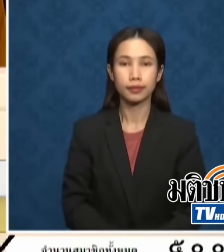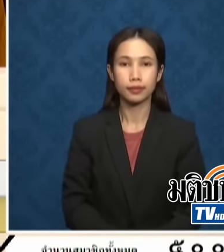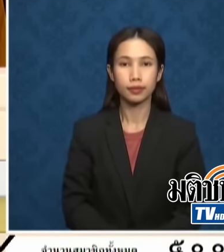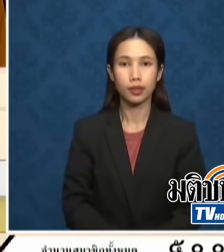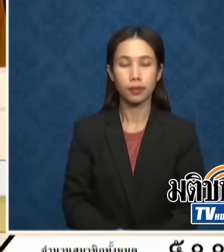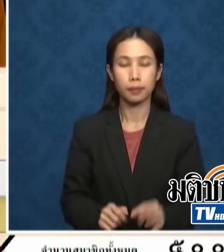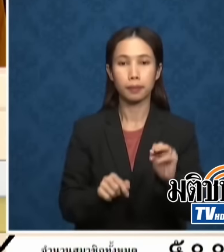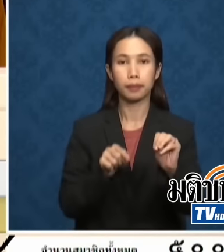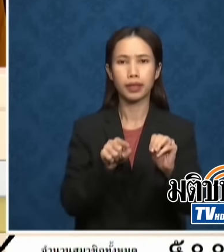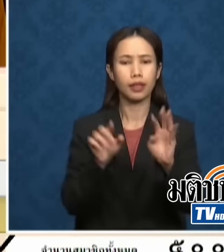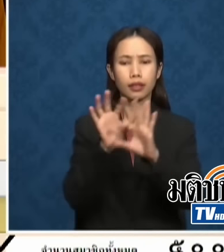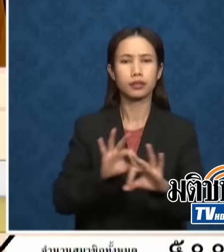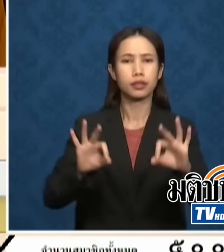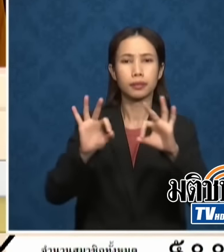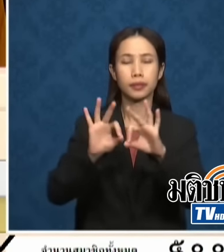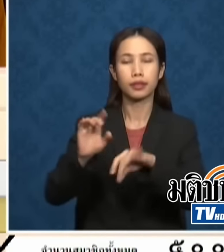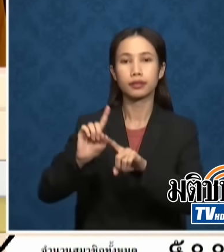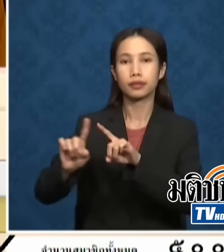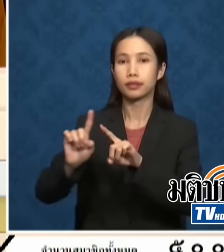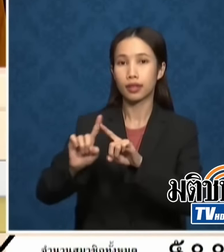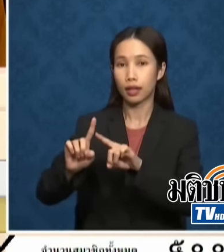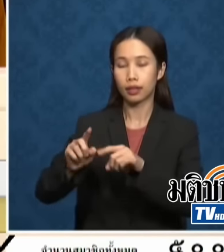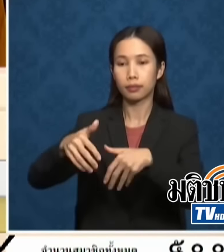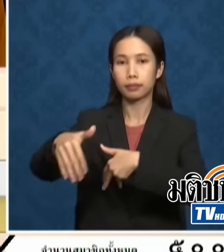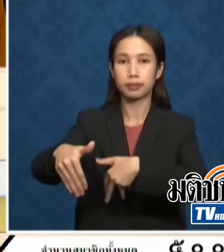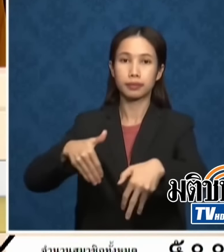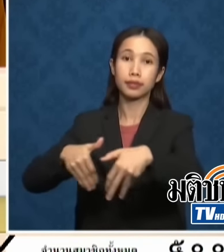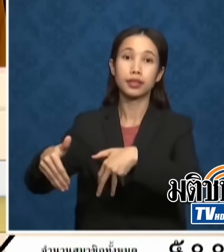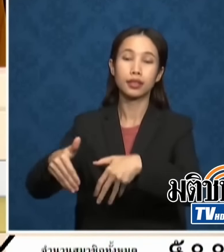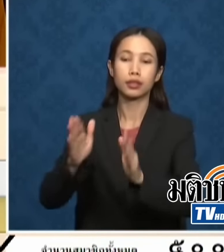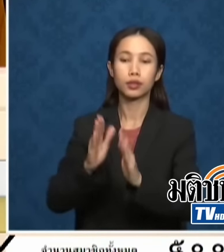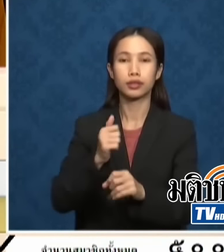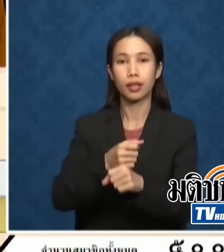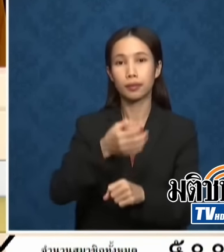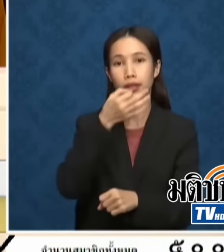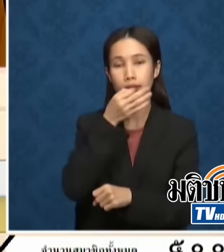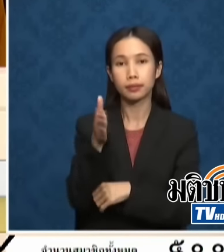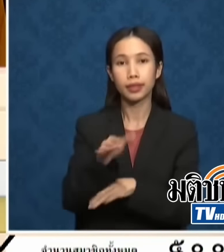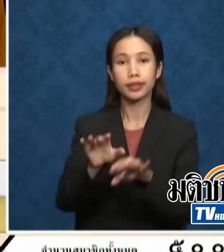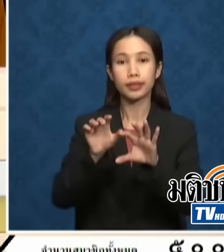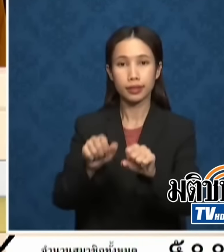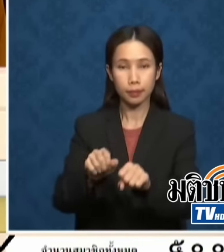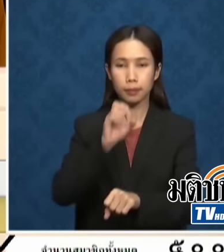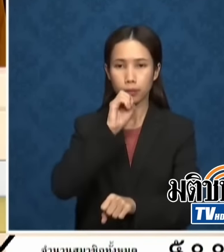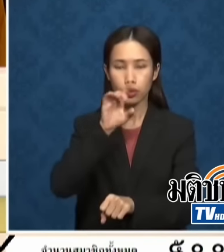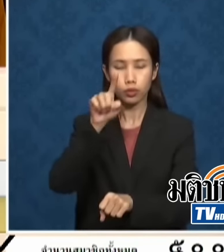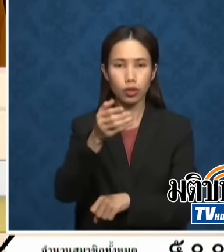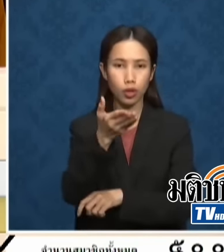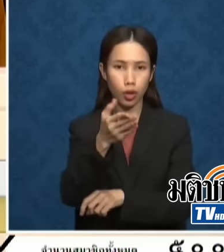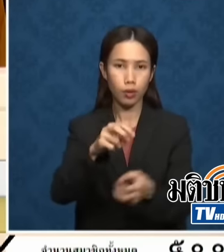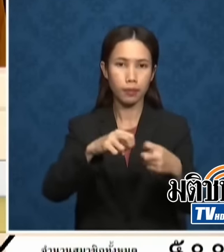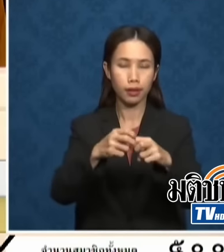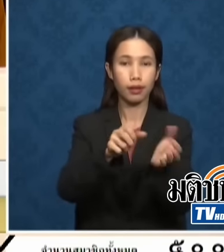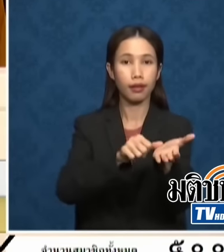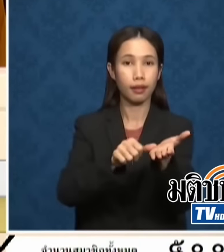ในมาตราสำคัญที่พี่น้องชาวประมงนะครับได้เรียกร้องให้มีการแก้ไขโดยเร่งด่ว